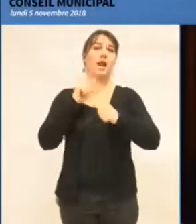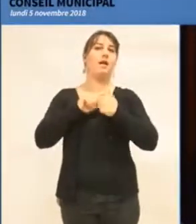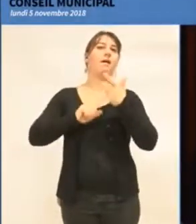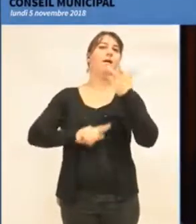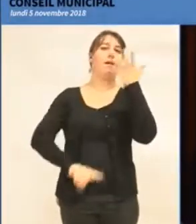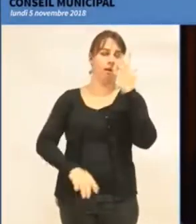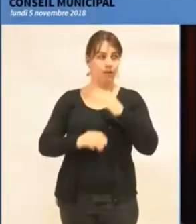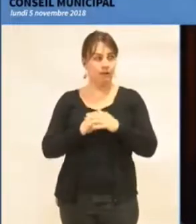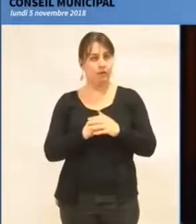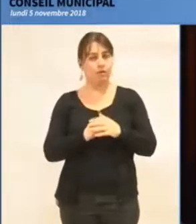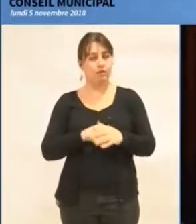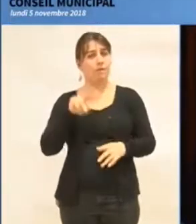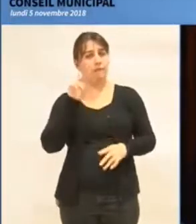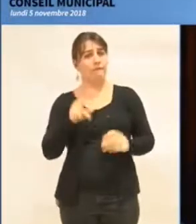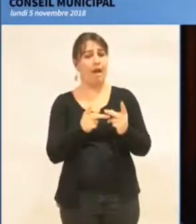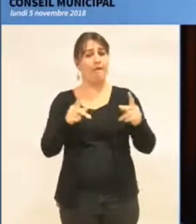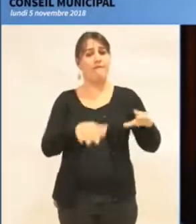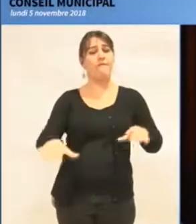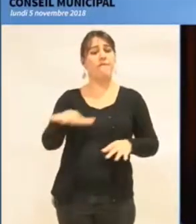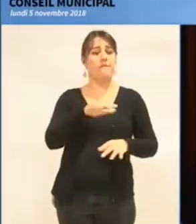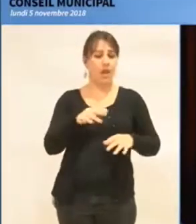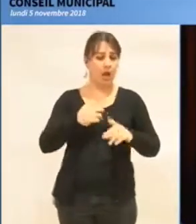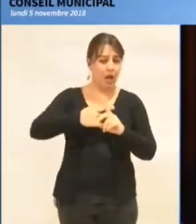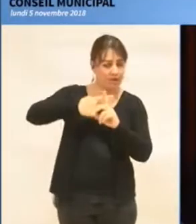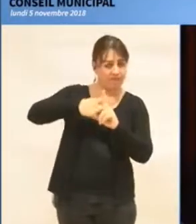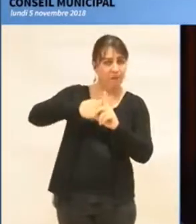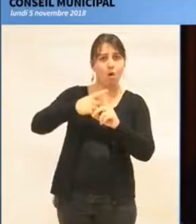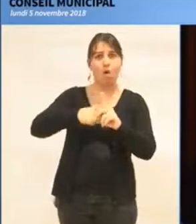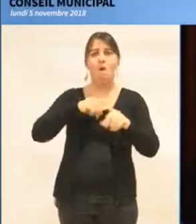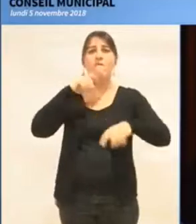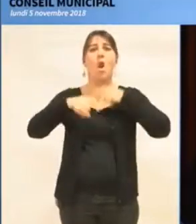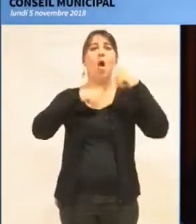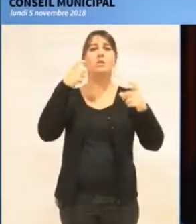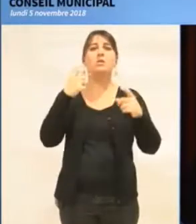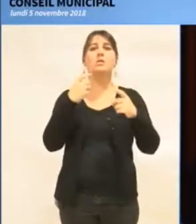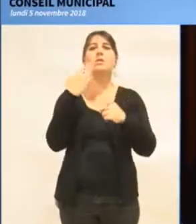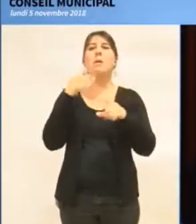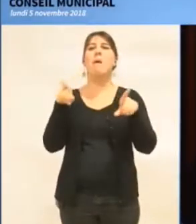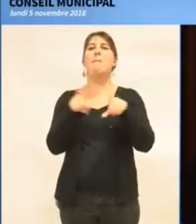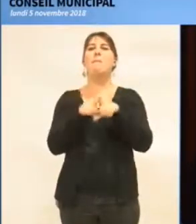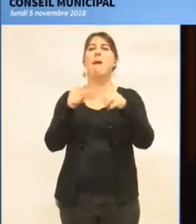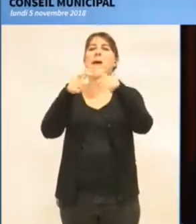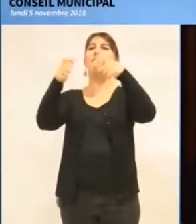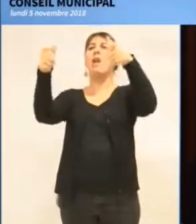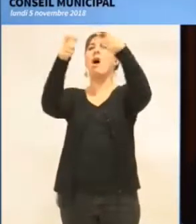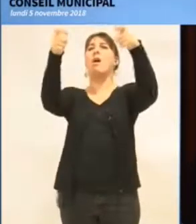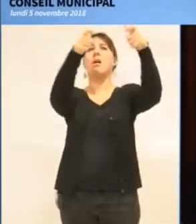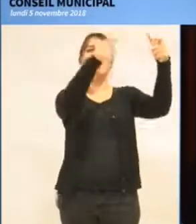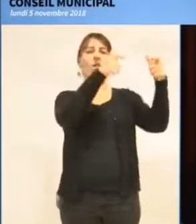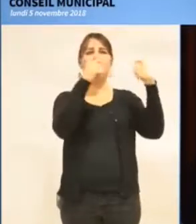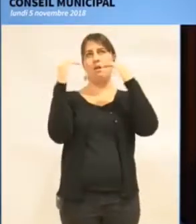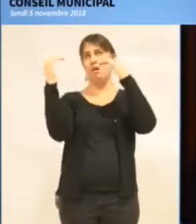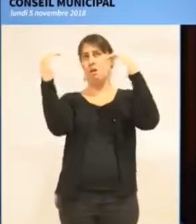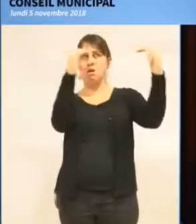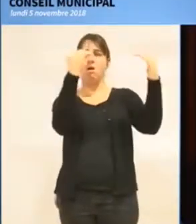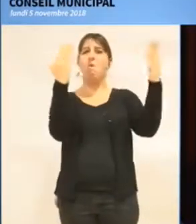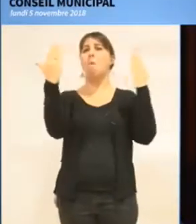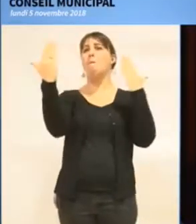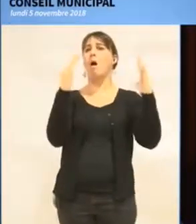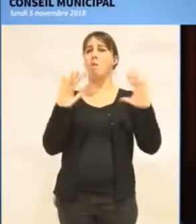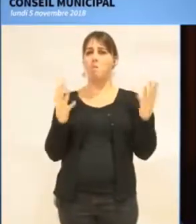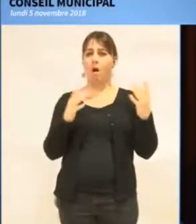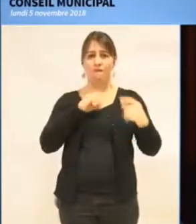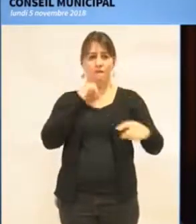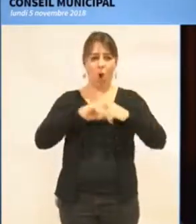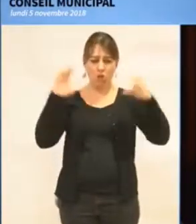D'abord, quel est le niveau de violence de notre ville et de notre agglomération par rapport aux territoires comparables? Parce que cette question de la violence n'est pas